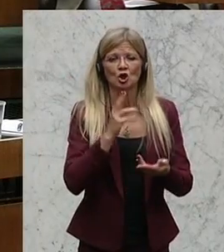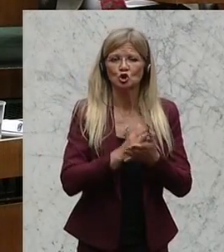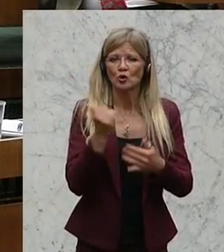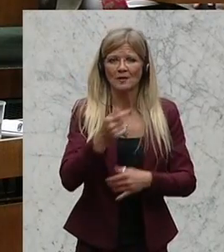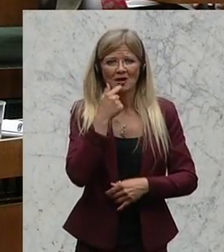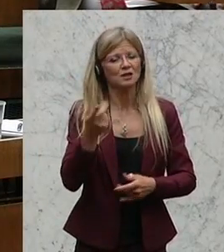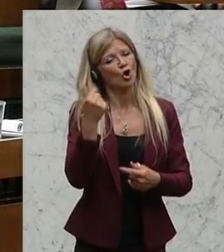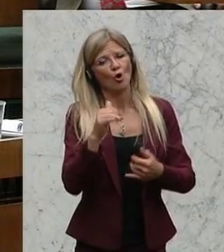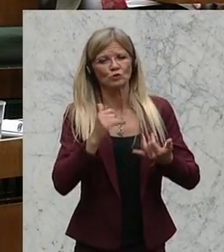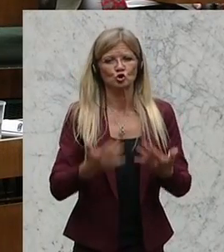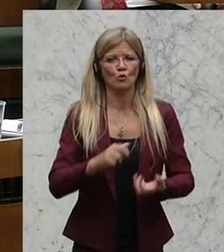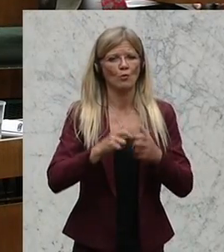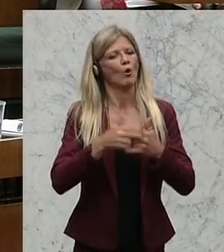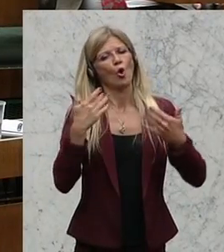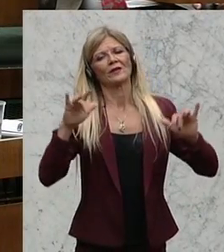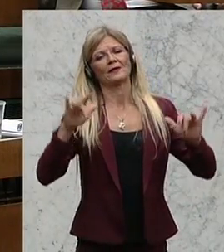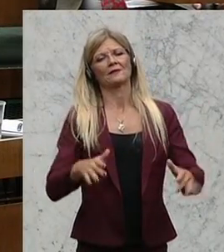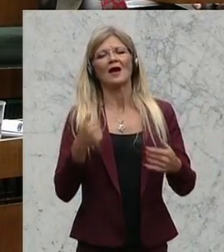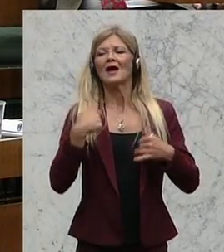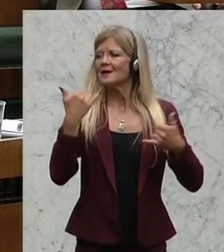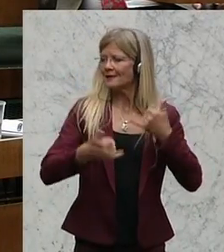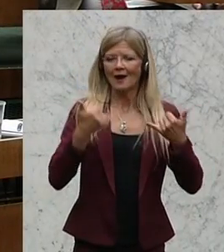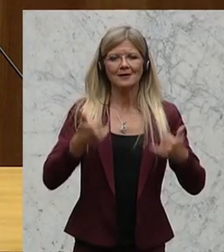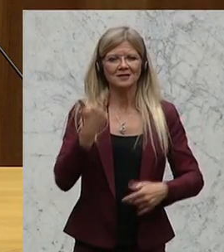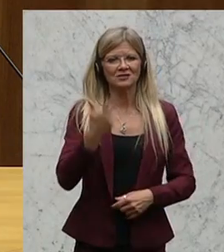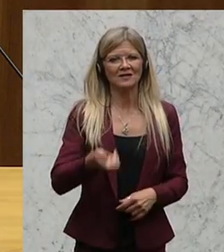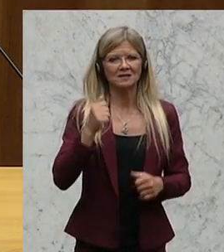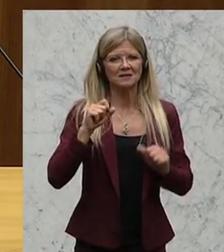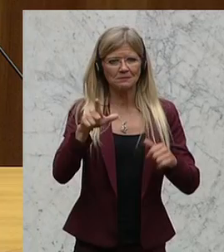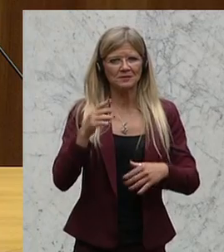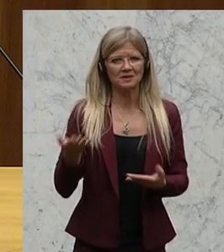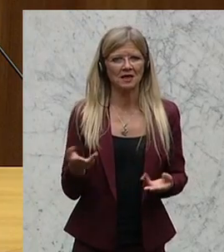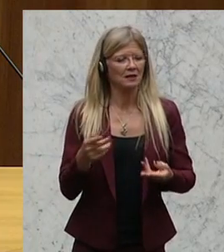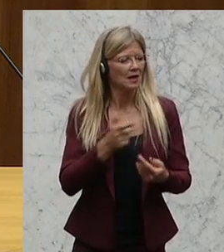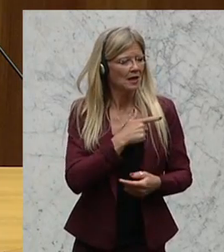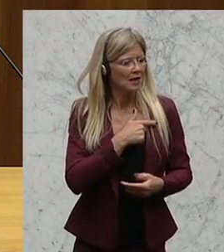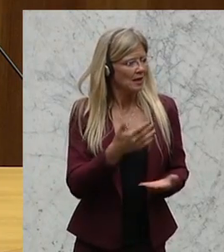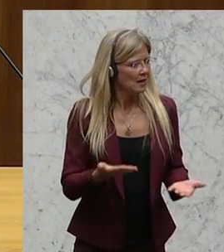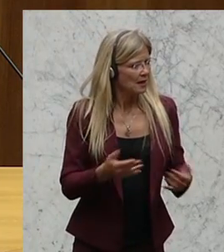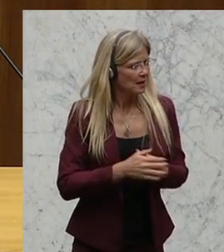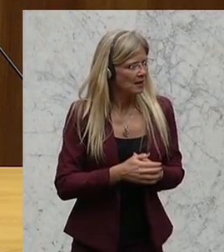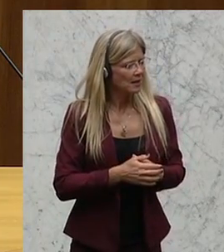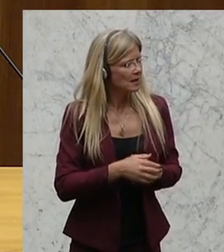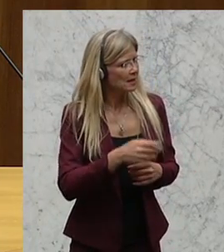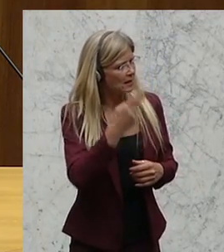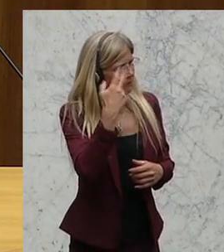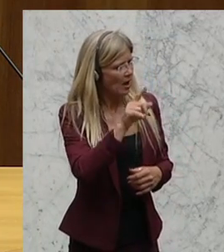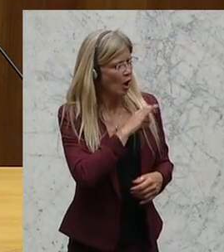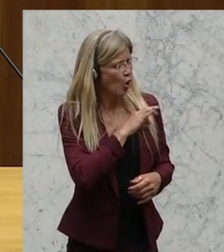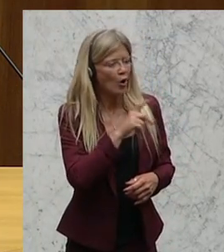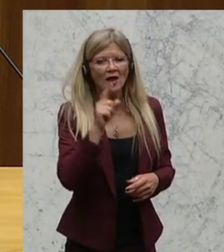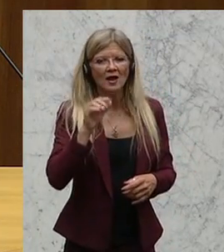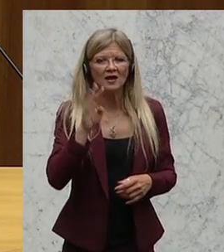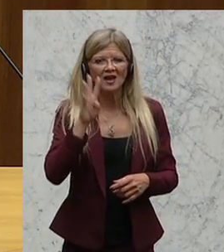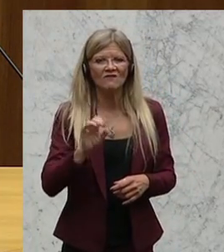da Probleme geben wird. Heute haben wir sie. Wir leben im Jahr 2017, Herr Kollege Weniger, liebe Damen und Herren, liebe Kollegen von der ÖVP auch, im